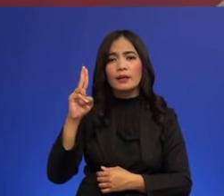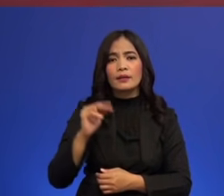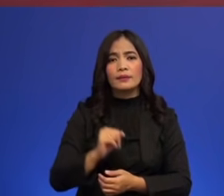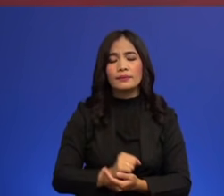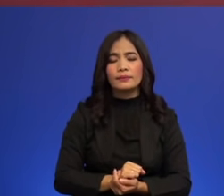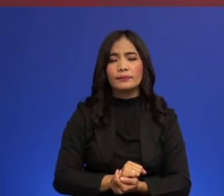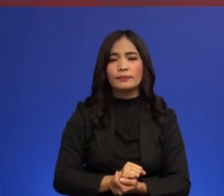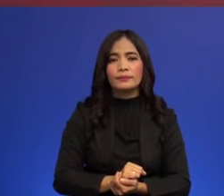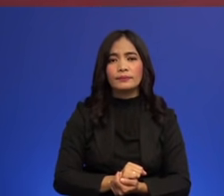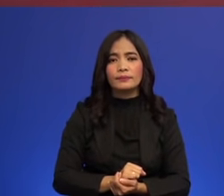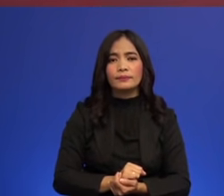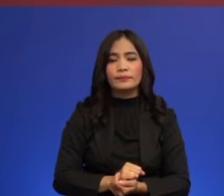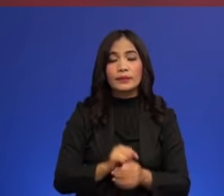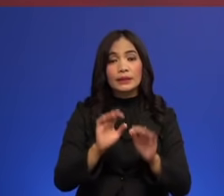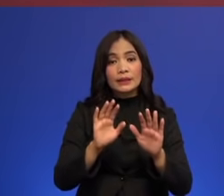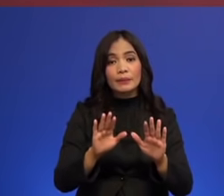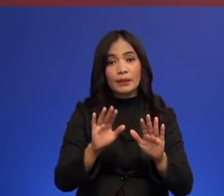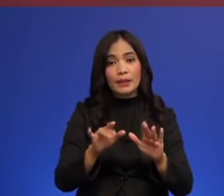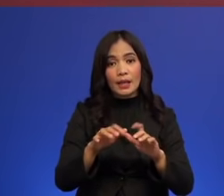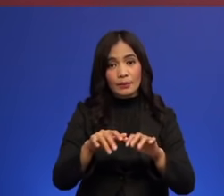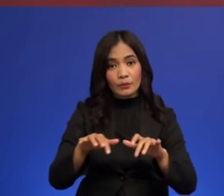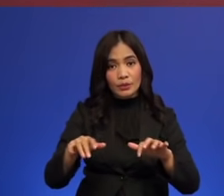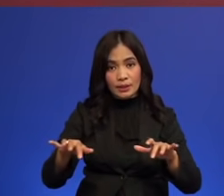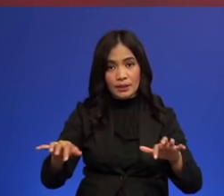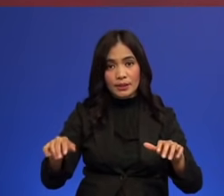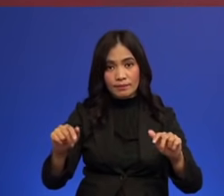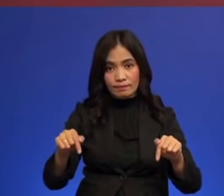percaya. Sementara musik mengalun,